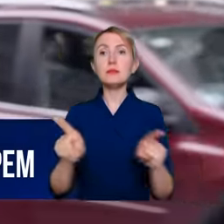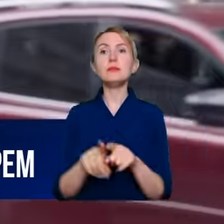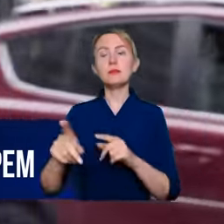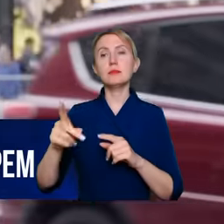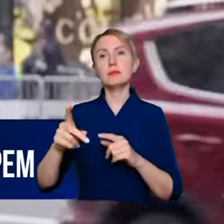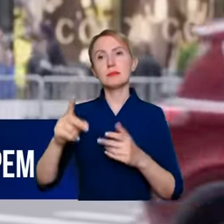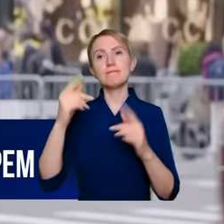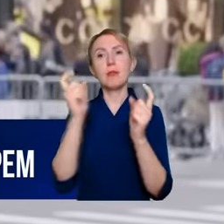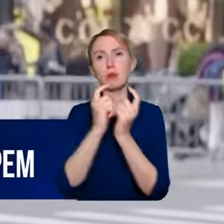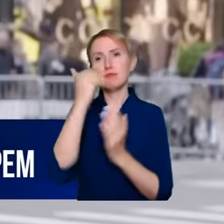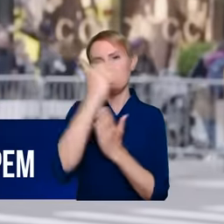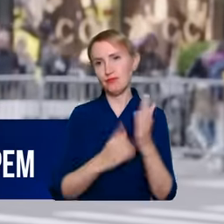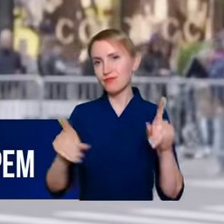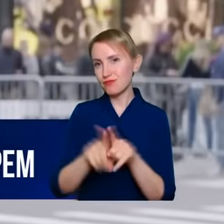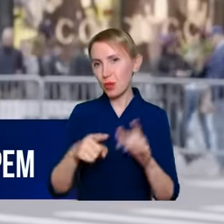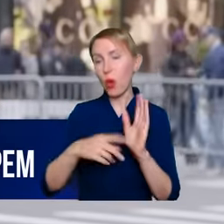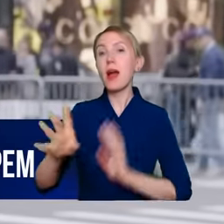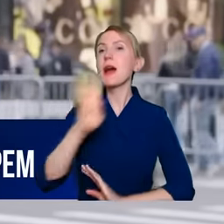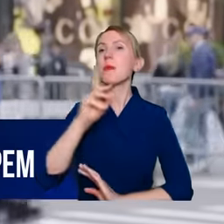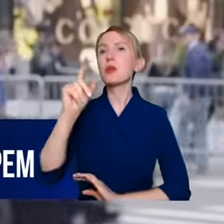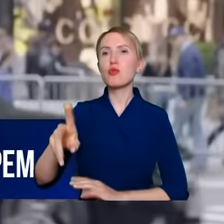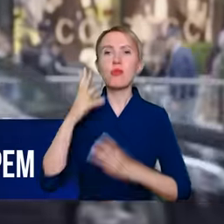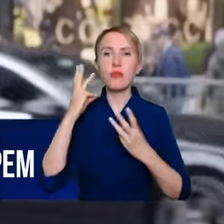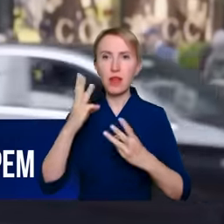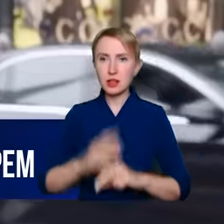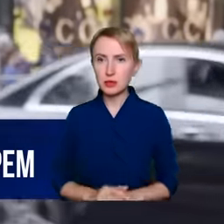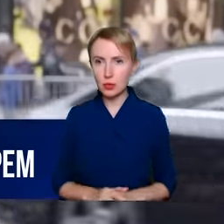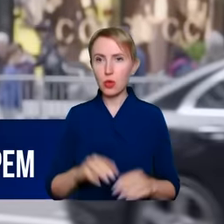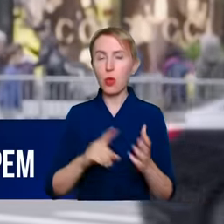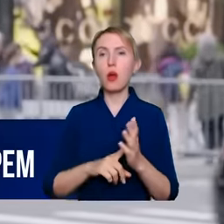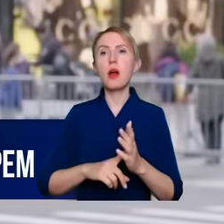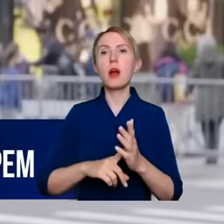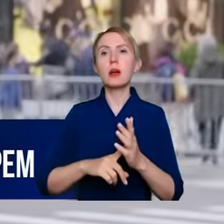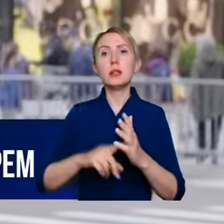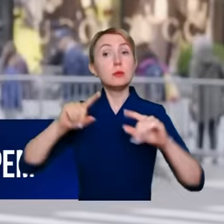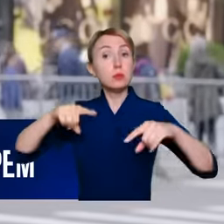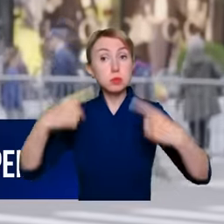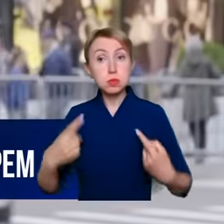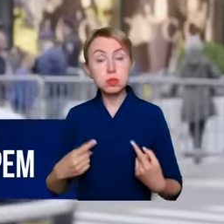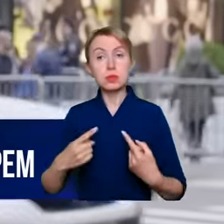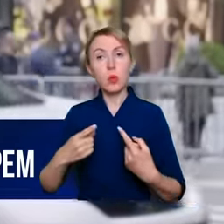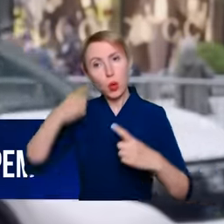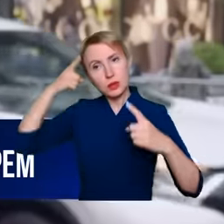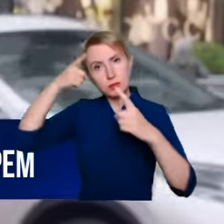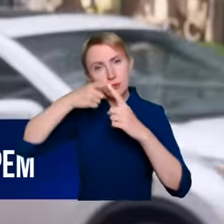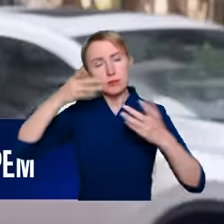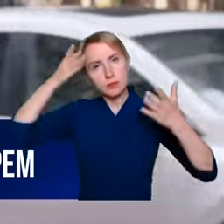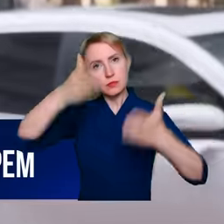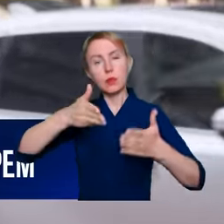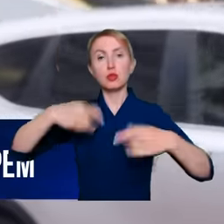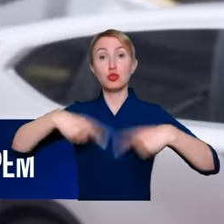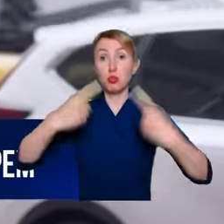i to właśnie w Stanach Zjednoczonych ma znaczenie, związana z wielkim sporem, który jest w samym centrum sporu amerykańskiego